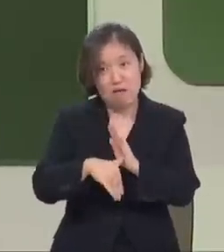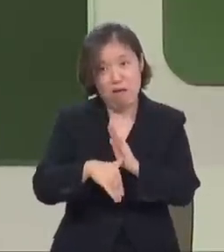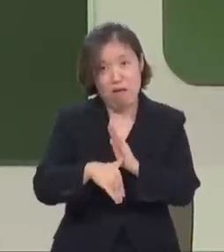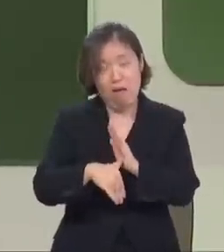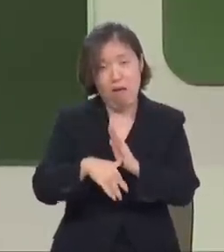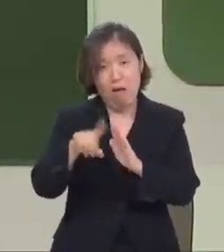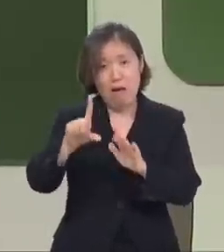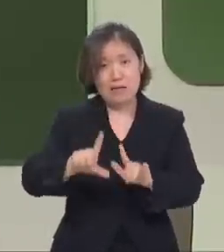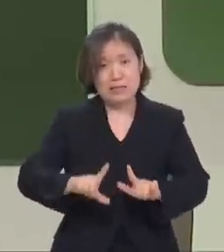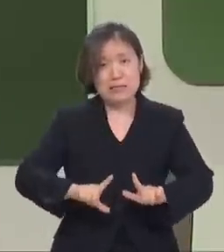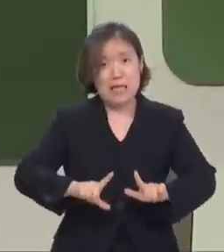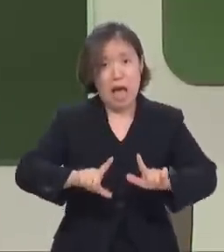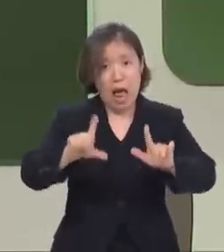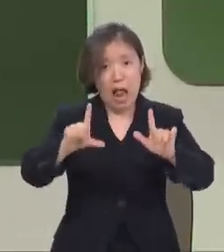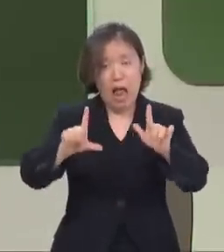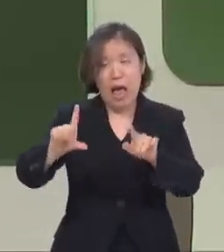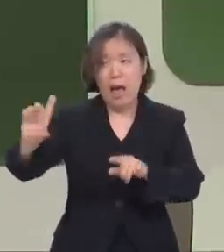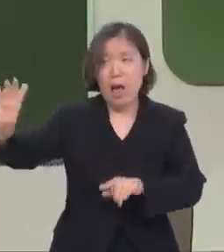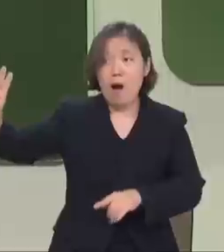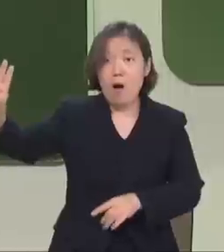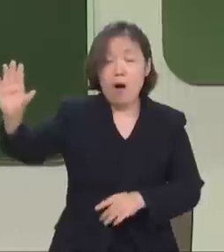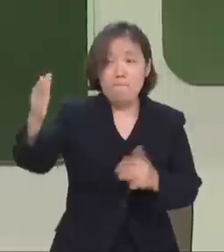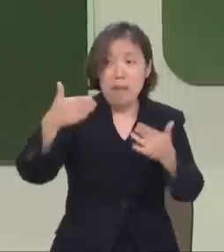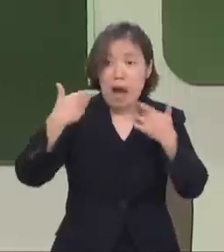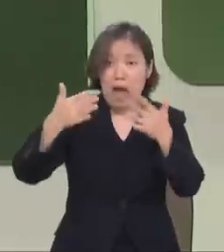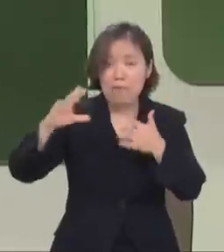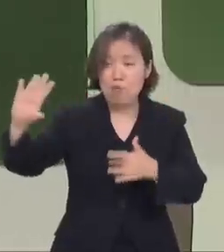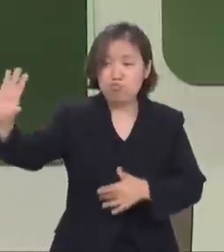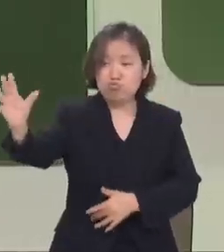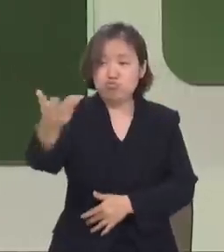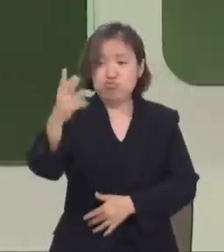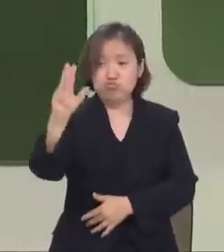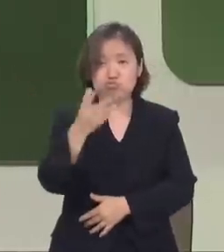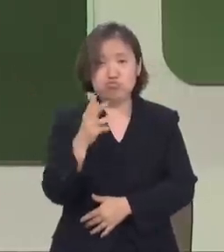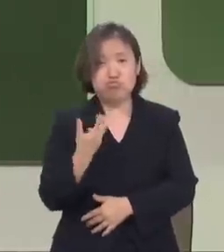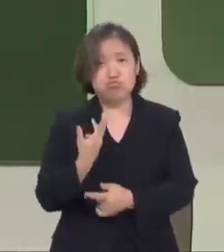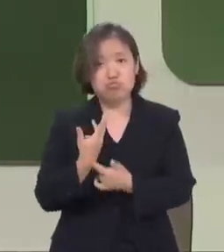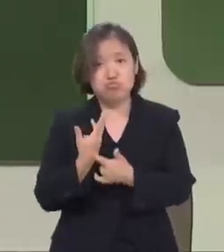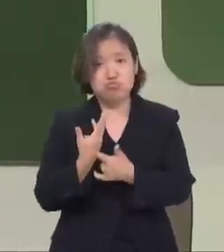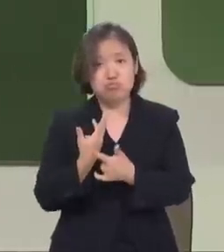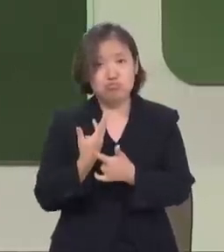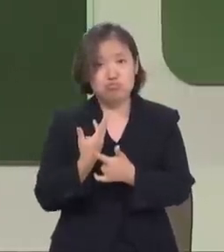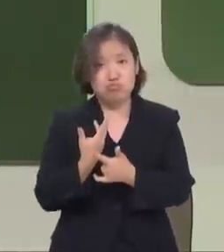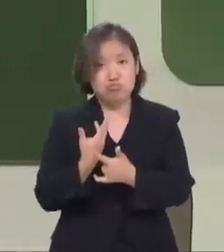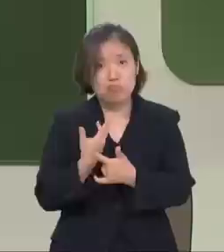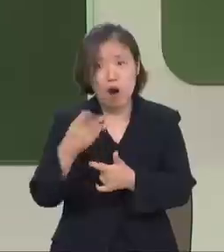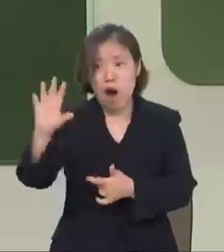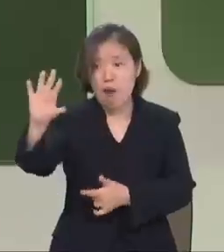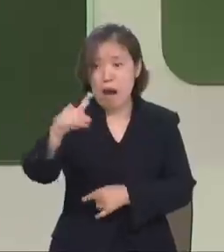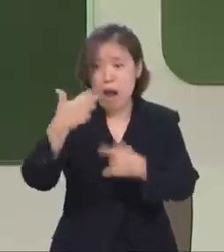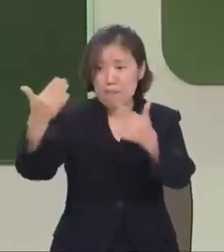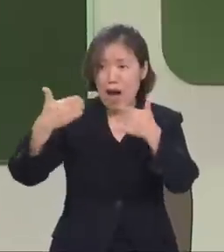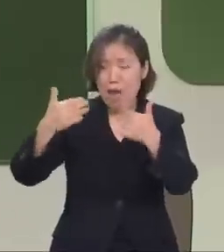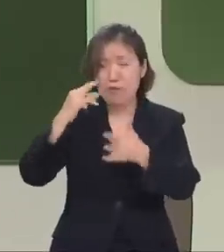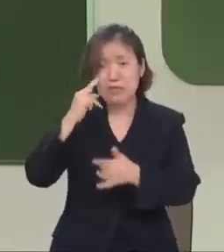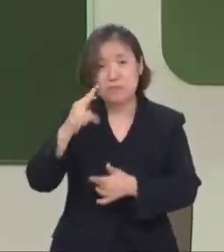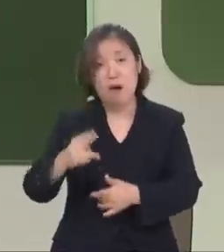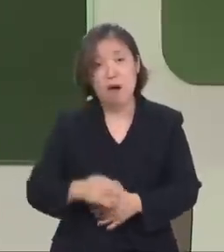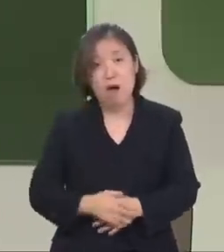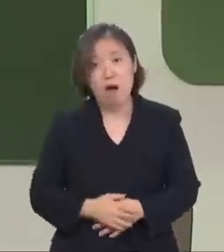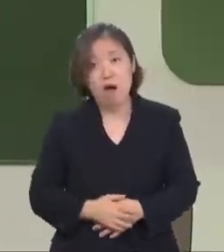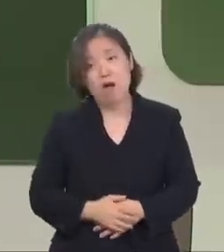그날따라 막 바람이 막 휘몰아치면서요 바람이 심상치가 않더래요